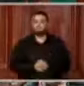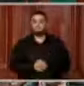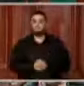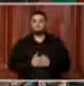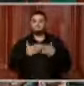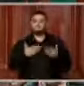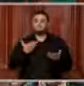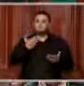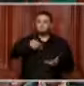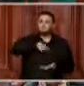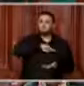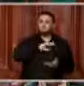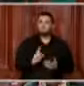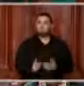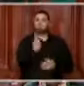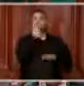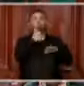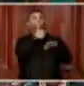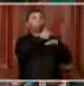والمسؤولية الأولى